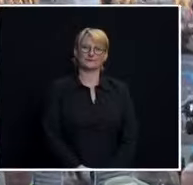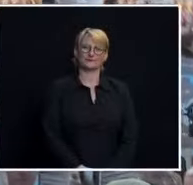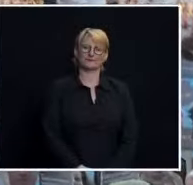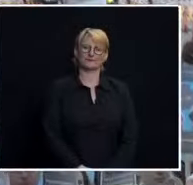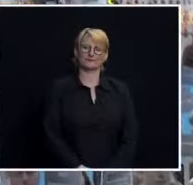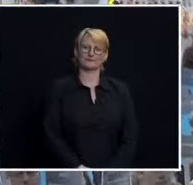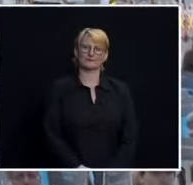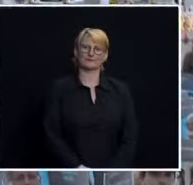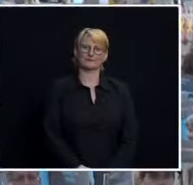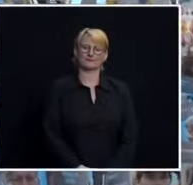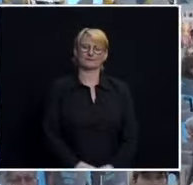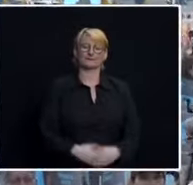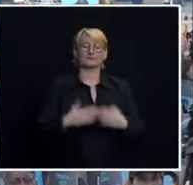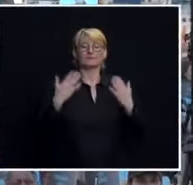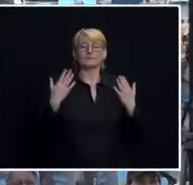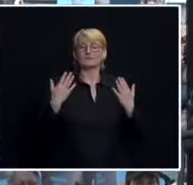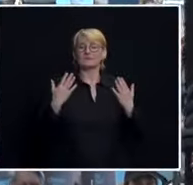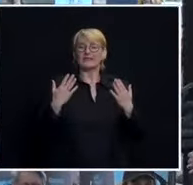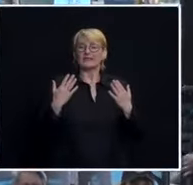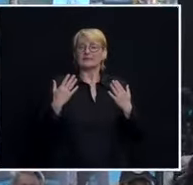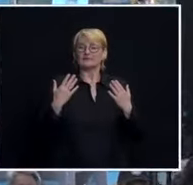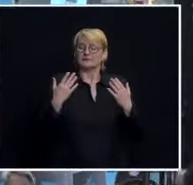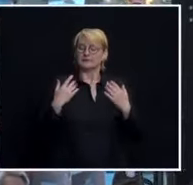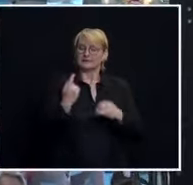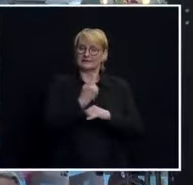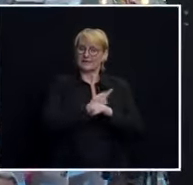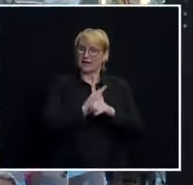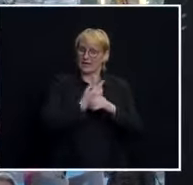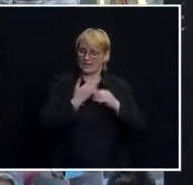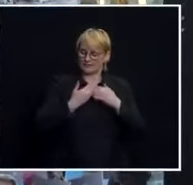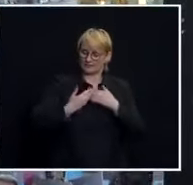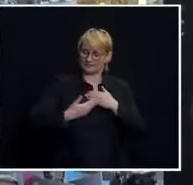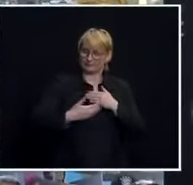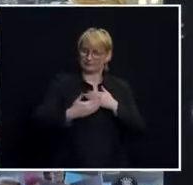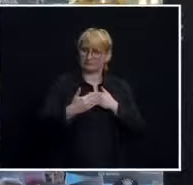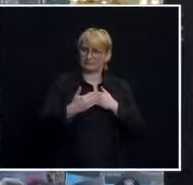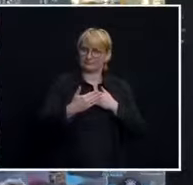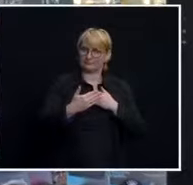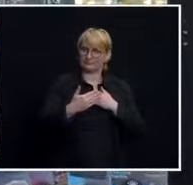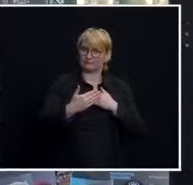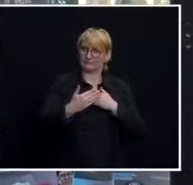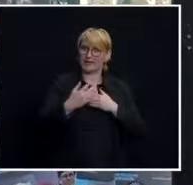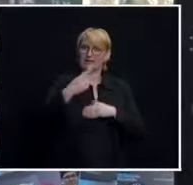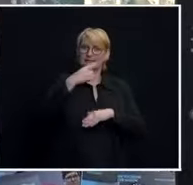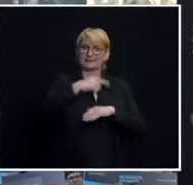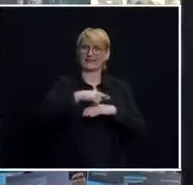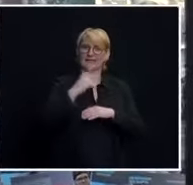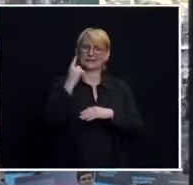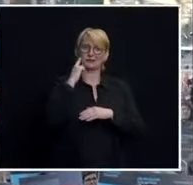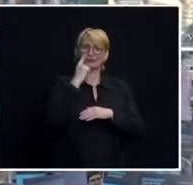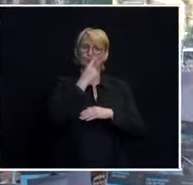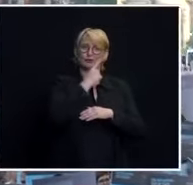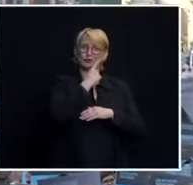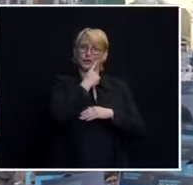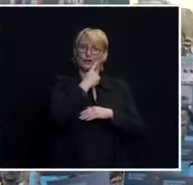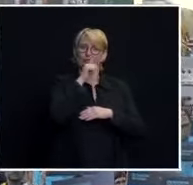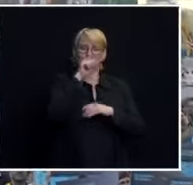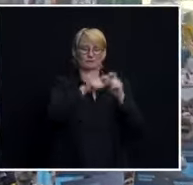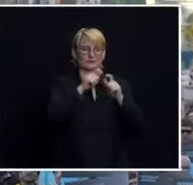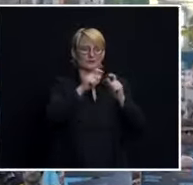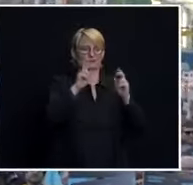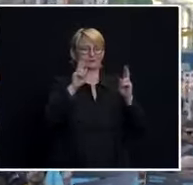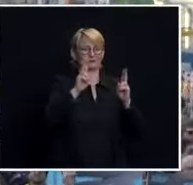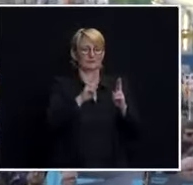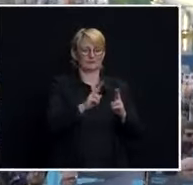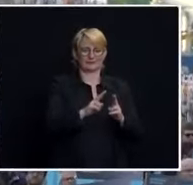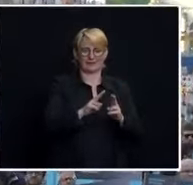In einer Zeit, meine Damen und Herren, in der die Stimmen der Zeitzeugen immer weniger werden. Herzlich willkommen, Ernst